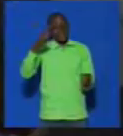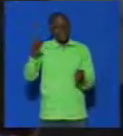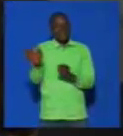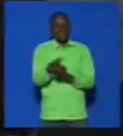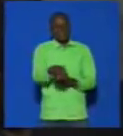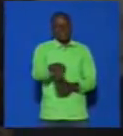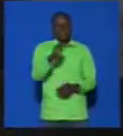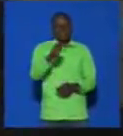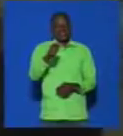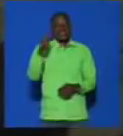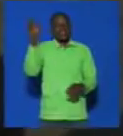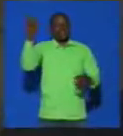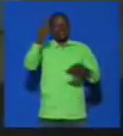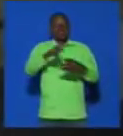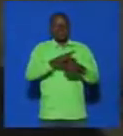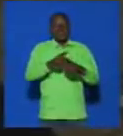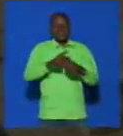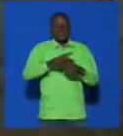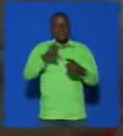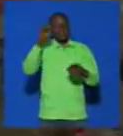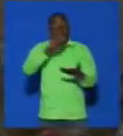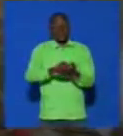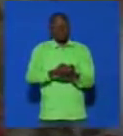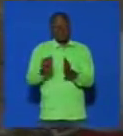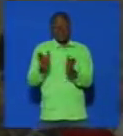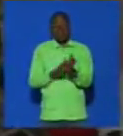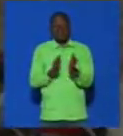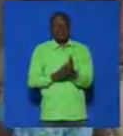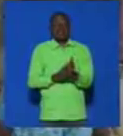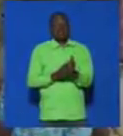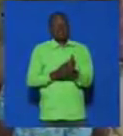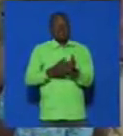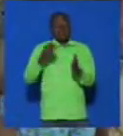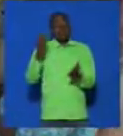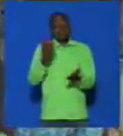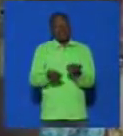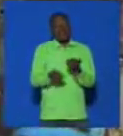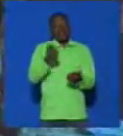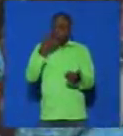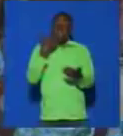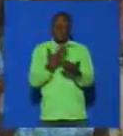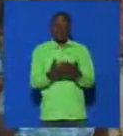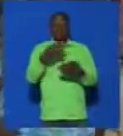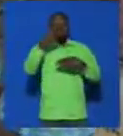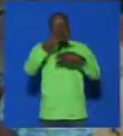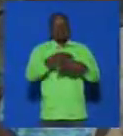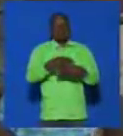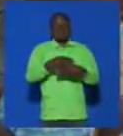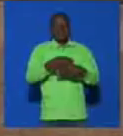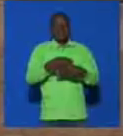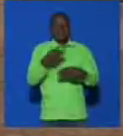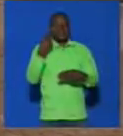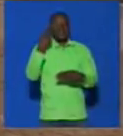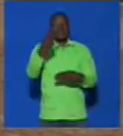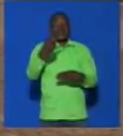juin la pratique à la théorie le colza sont bonnes ça me tape et à la bonne porte le site d'exploitation